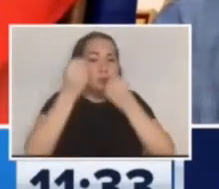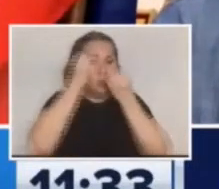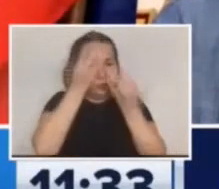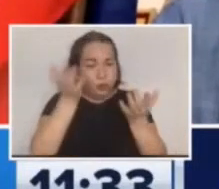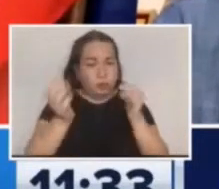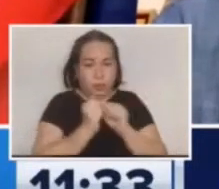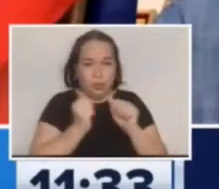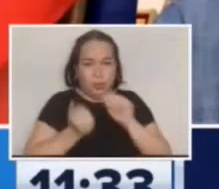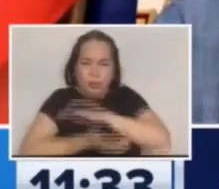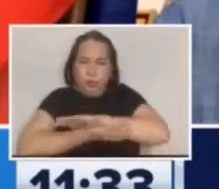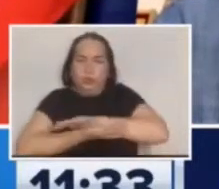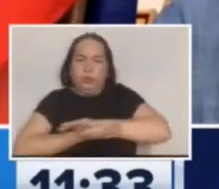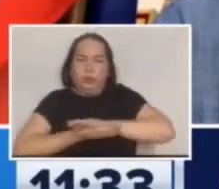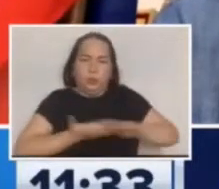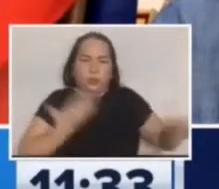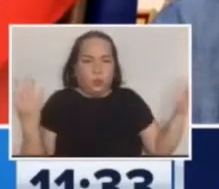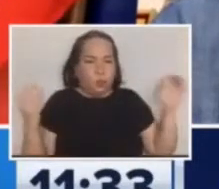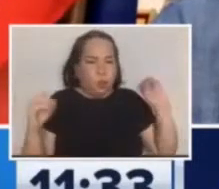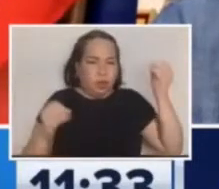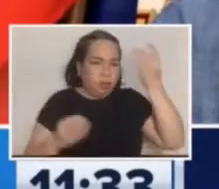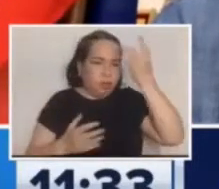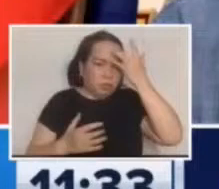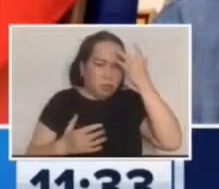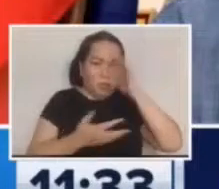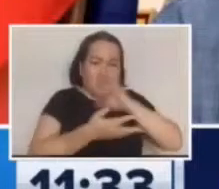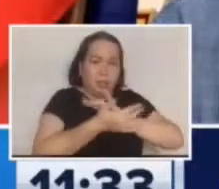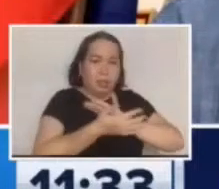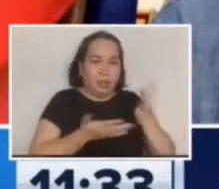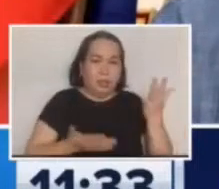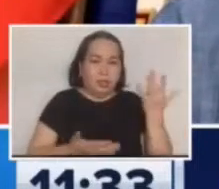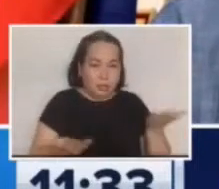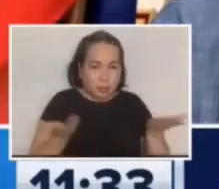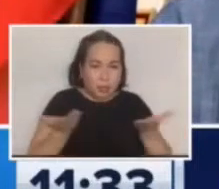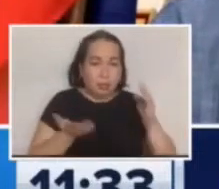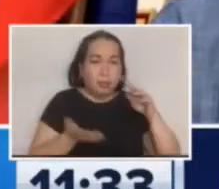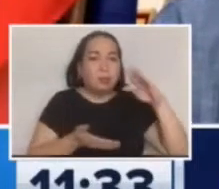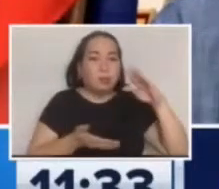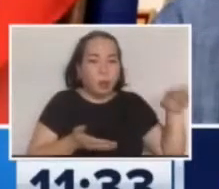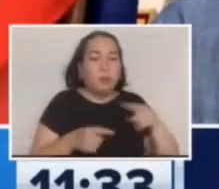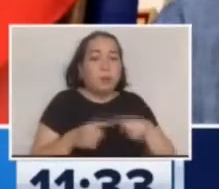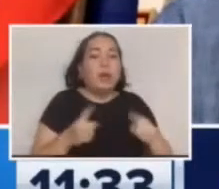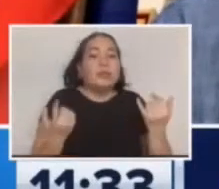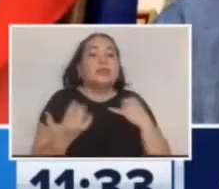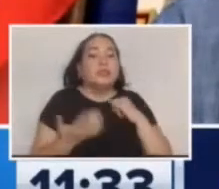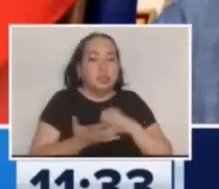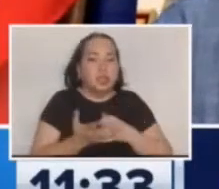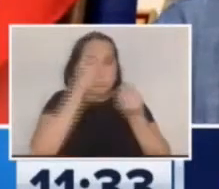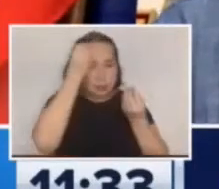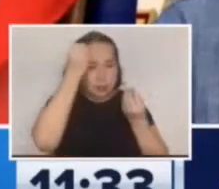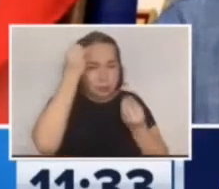to accept anybody that needs to be admitted sa ating hospital. Pero sa ating nakikita ngayon,